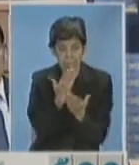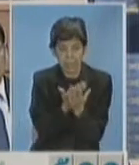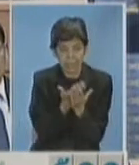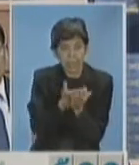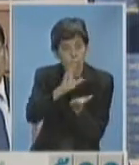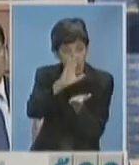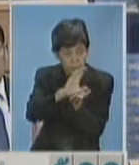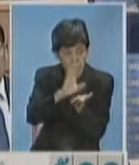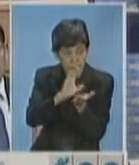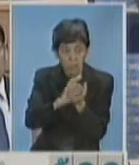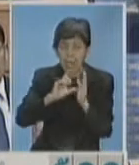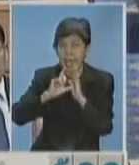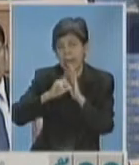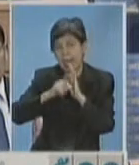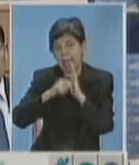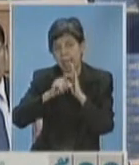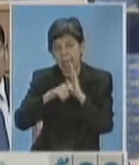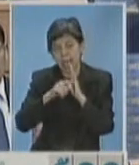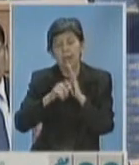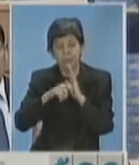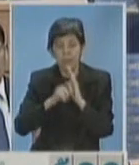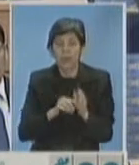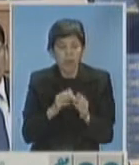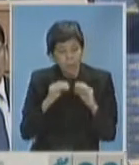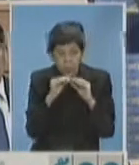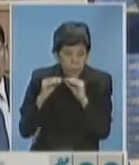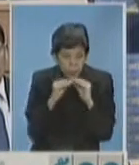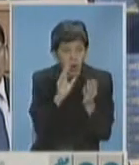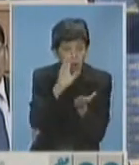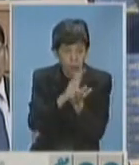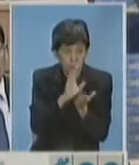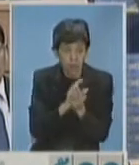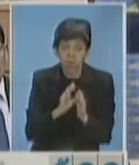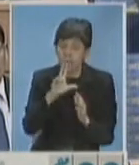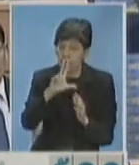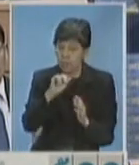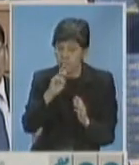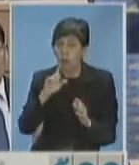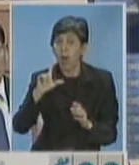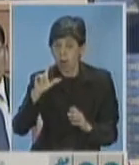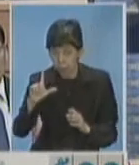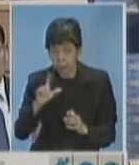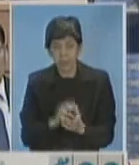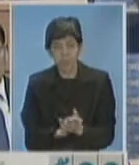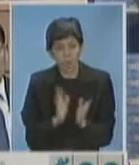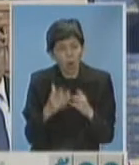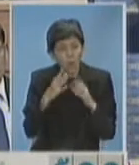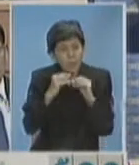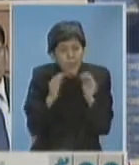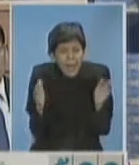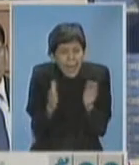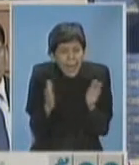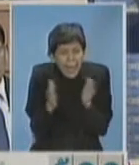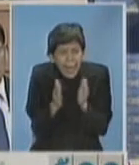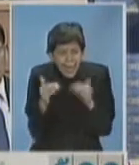าณของสำนักเลขาธิการสภาผู้แทนราษฎรห้องประชุมงบประมาณ36ล้านท่านประธานครับห้องแค